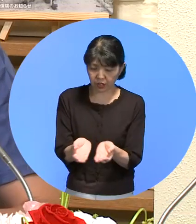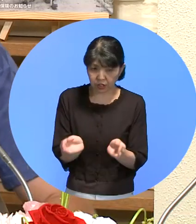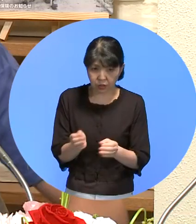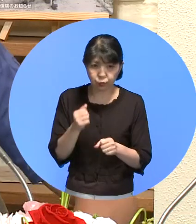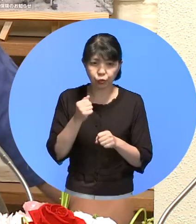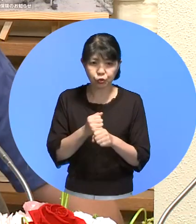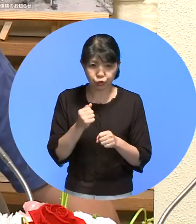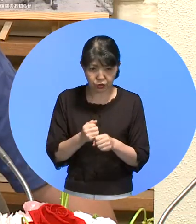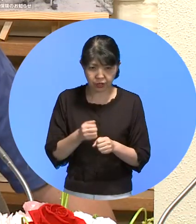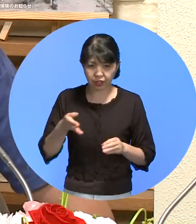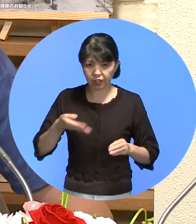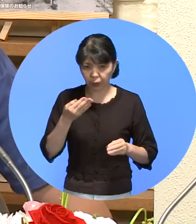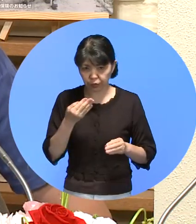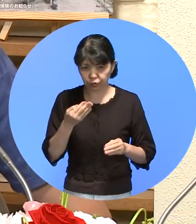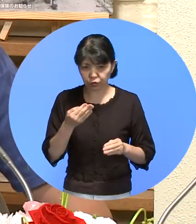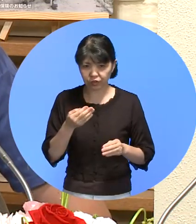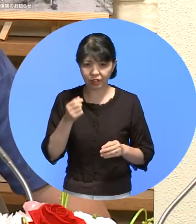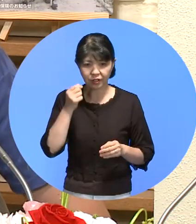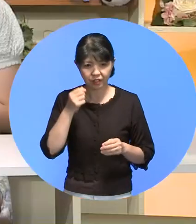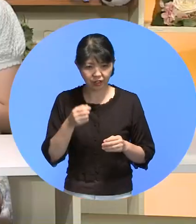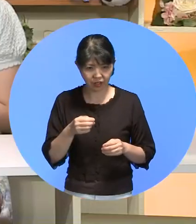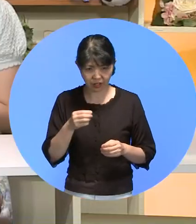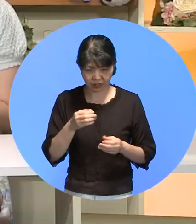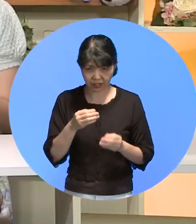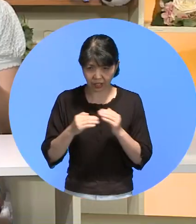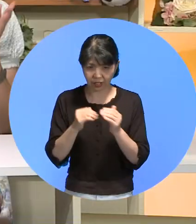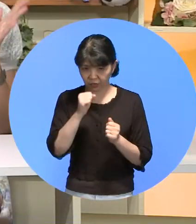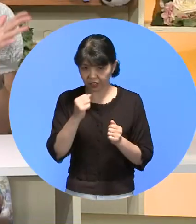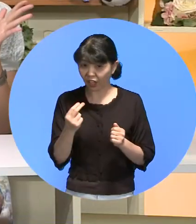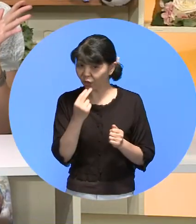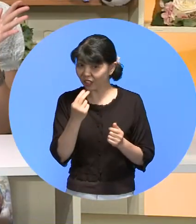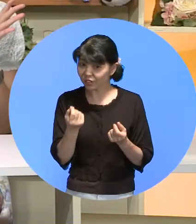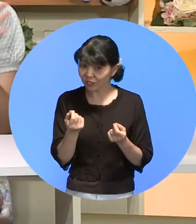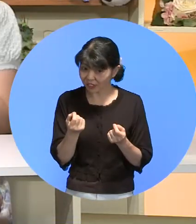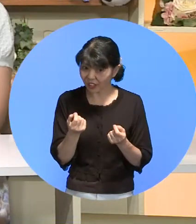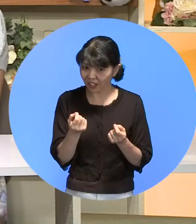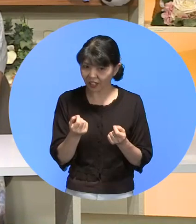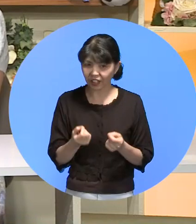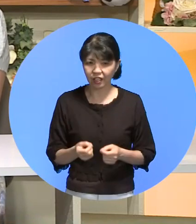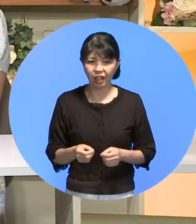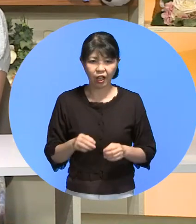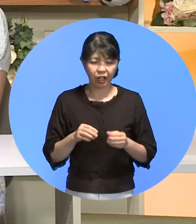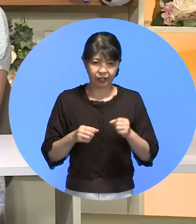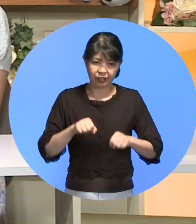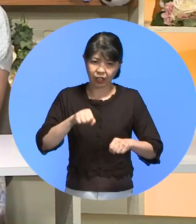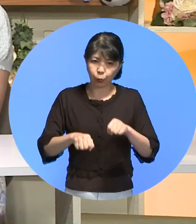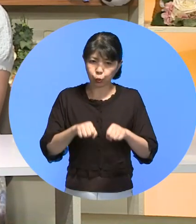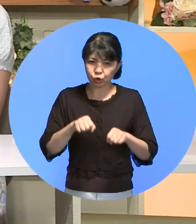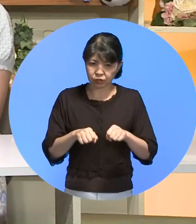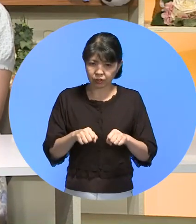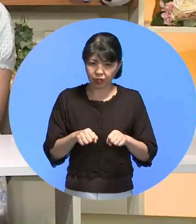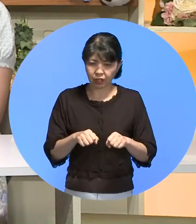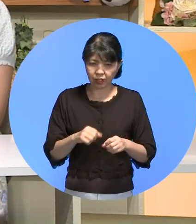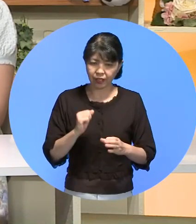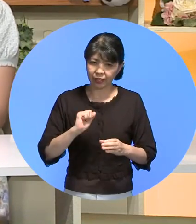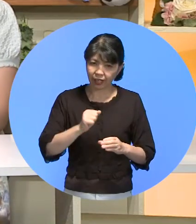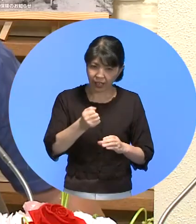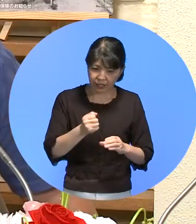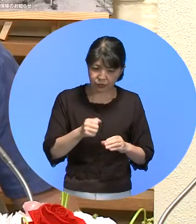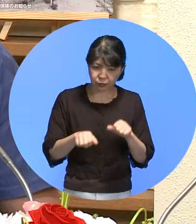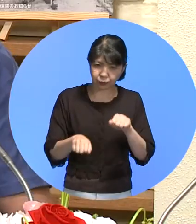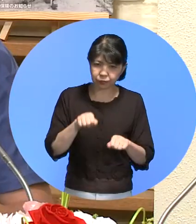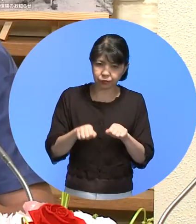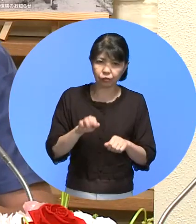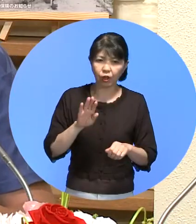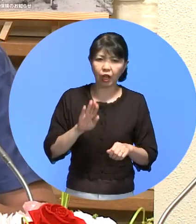で、はい、なかなかできる経験ではありませんよね。 そうですよ、もう竹のいい香りがしそうですよ ね。 あと竹ぼっくりですか、 は